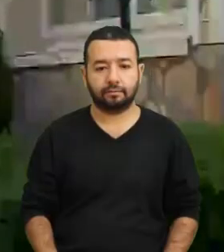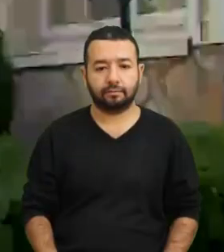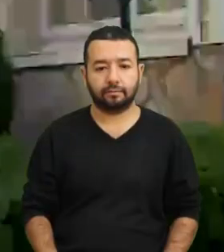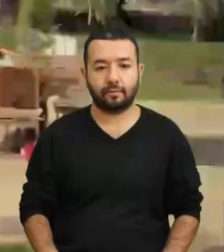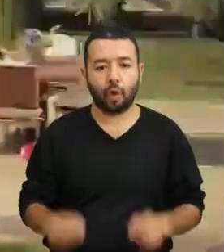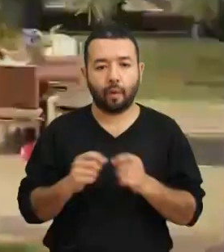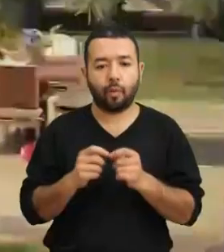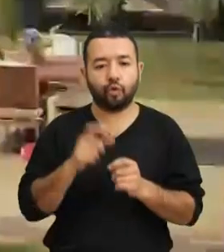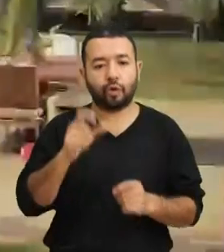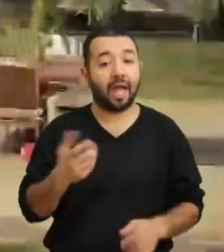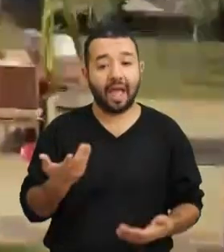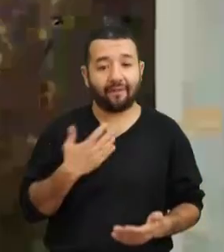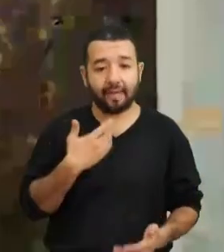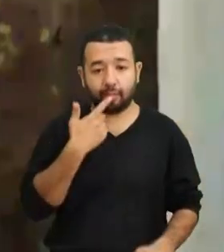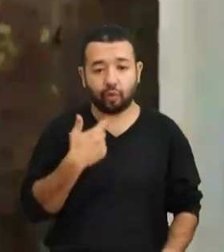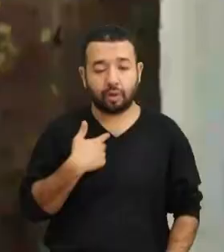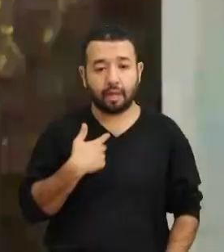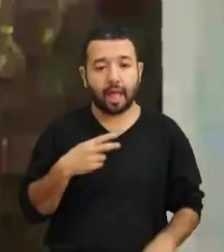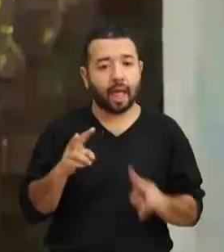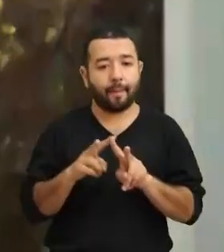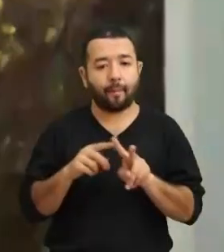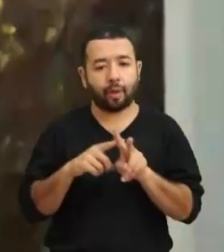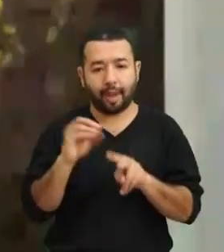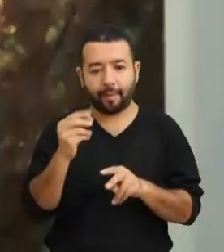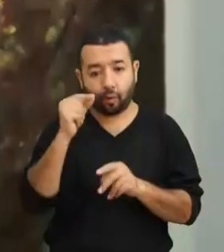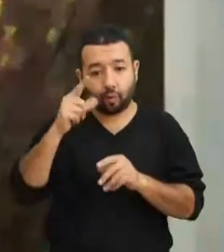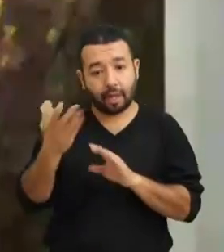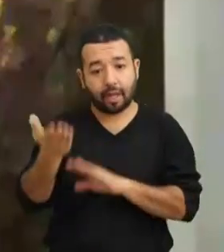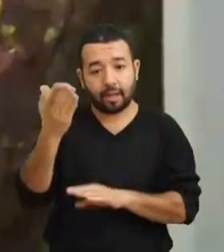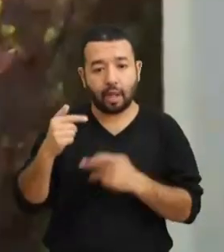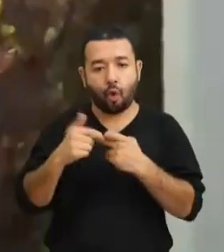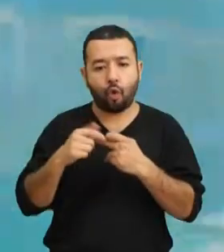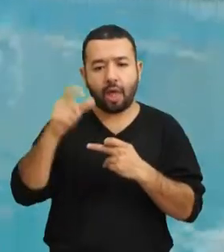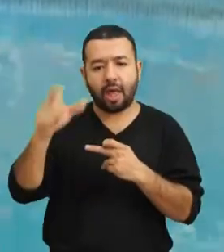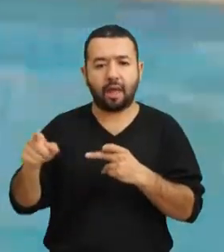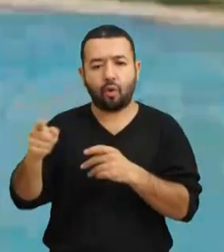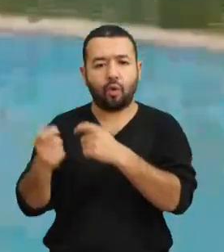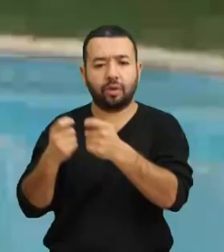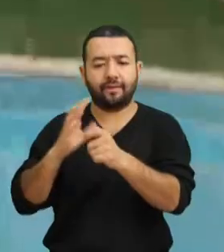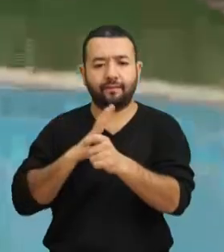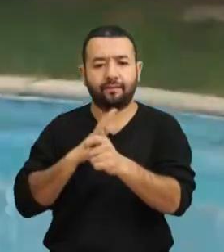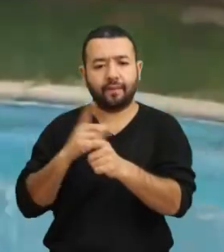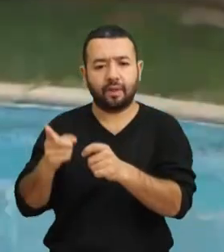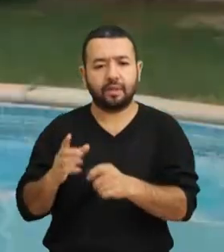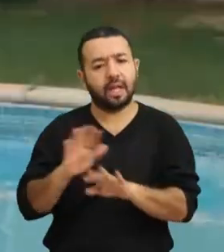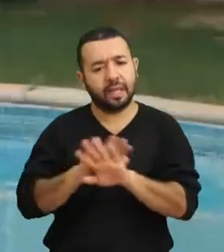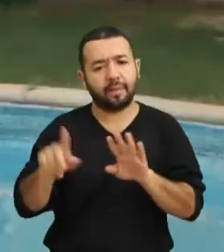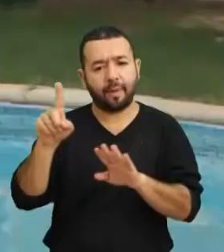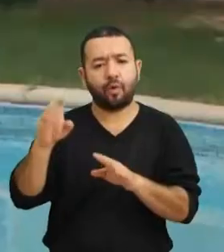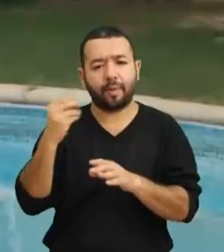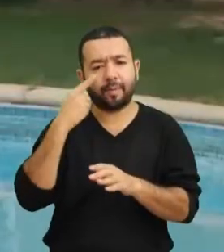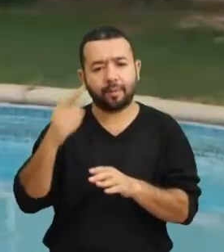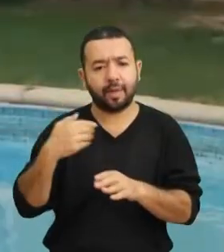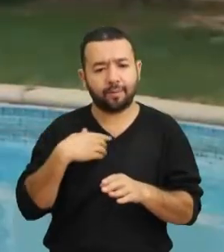Hah, boncuğum. Efendim. Mahmut Kemal uyandı ama rüyama ilgileniyor canım. Tamam tamam anneciğim o ilgilensin. Ben